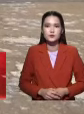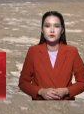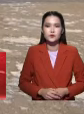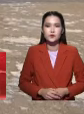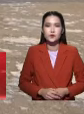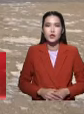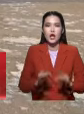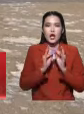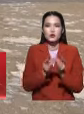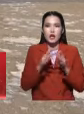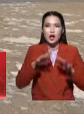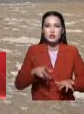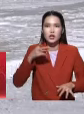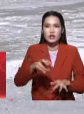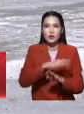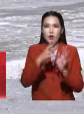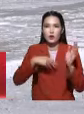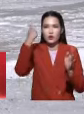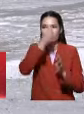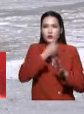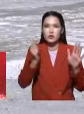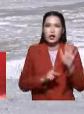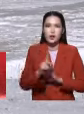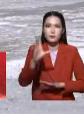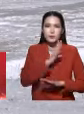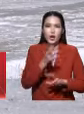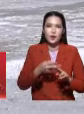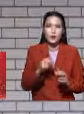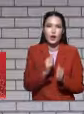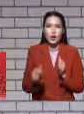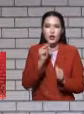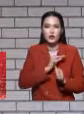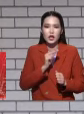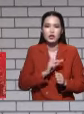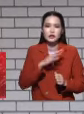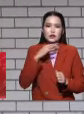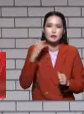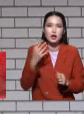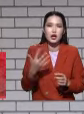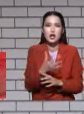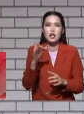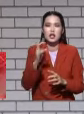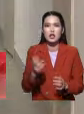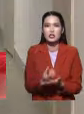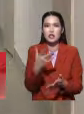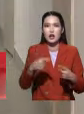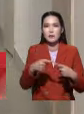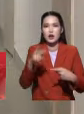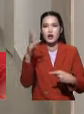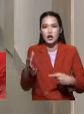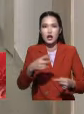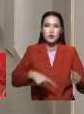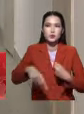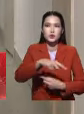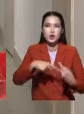Жатақ қана құрылысы 2019 жылы басталған. Алайда пандемия салдарынан құрылыс материалдары екі есеге қымбаттап кетіпті. Салдарынан кәсіпкерлер